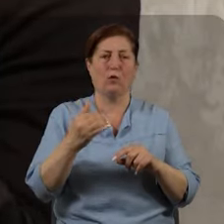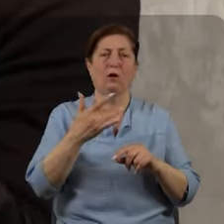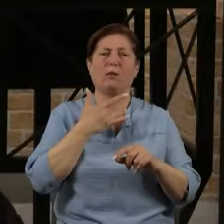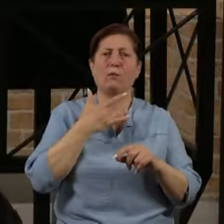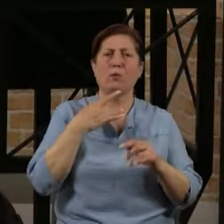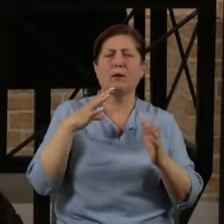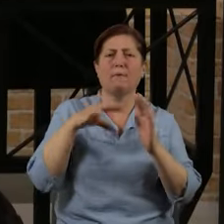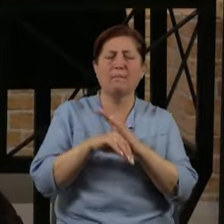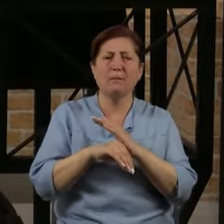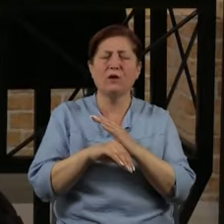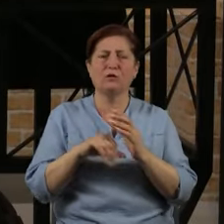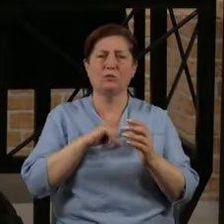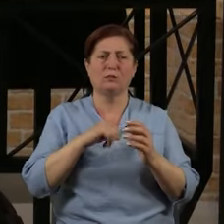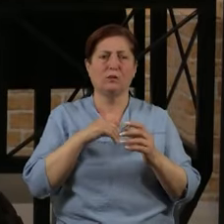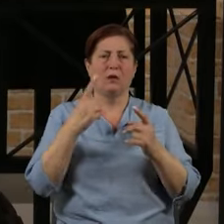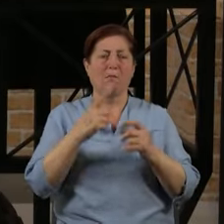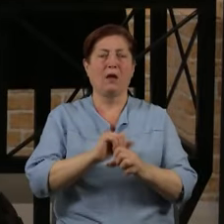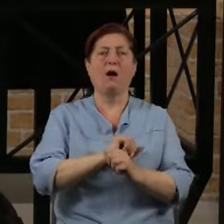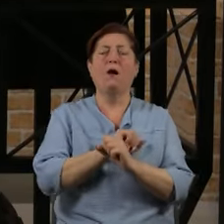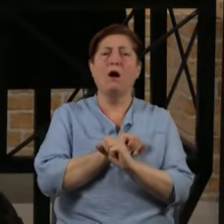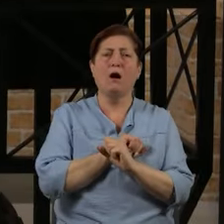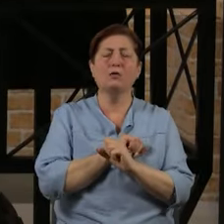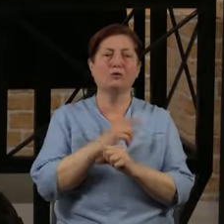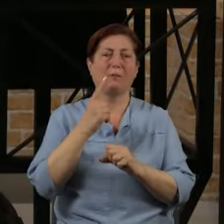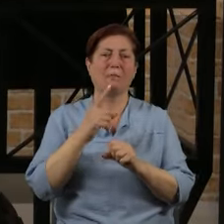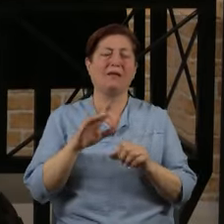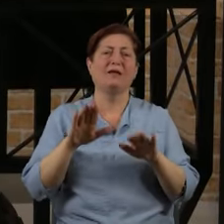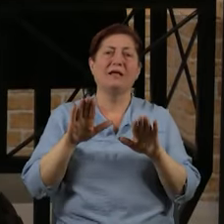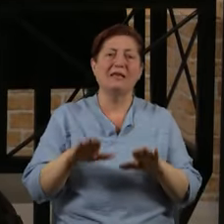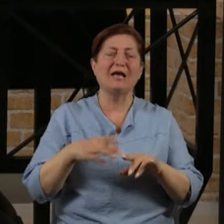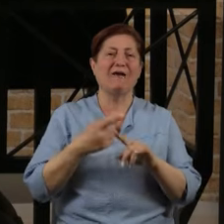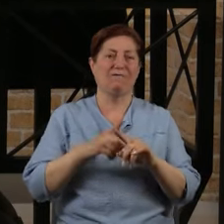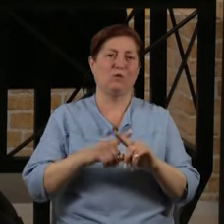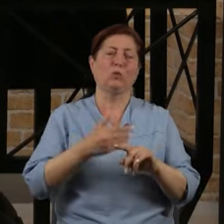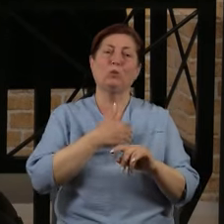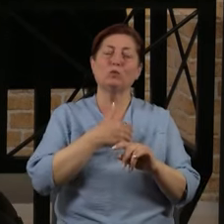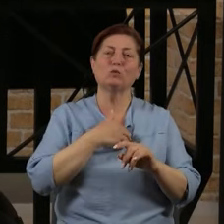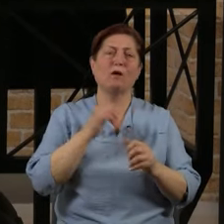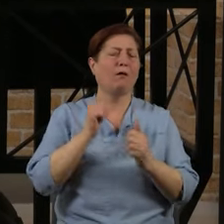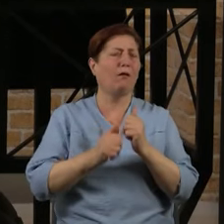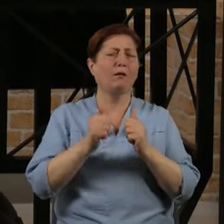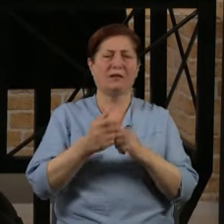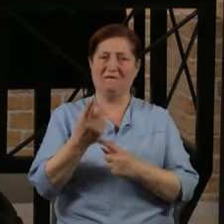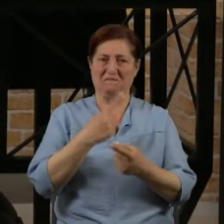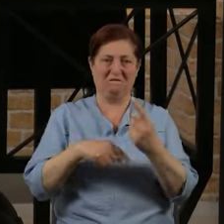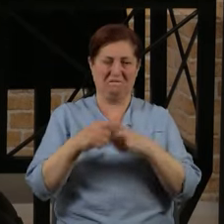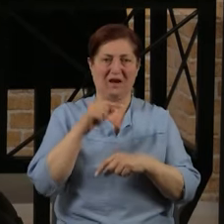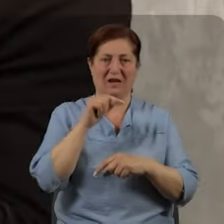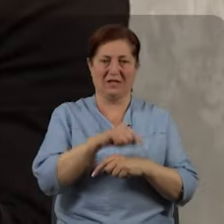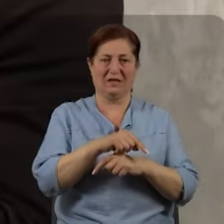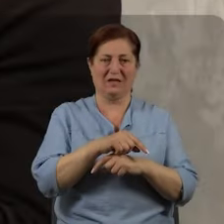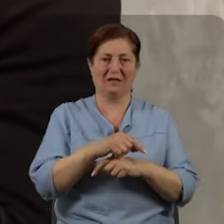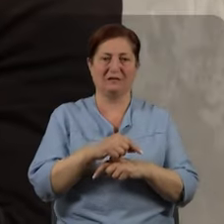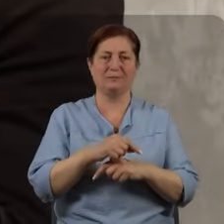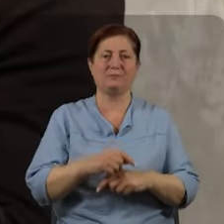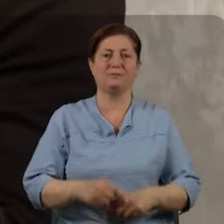եթե պատկերացնենք, մեկ էլ մի հանգստություն, հանգրվան, որտեղ ուզում ես անընդհատ վերադառնալ, ինչպես։ Բայց նաև